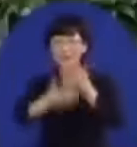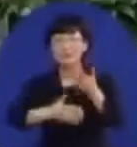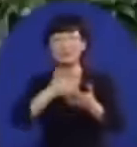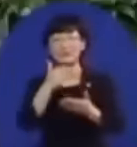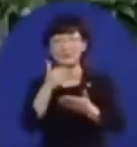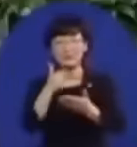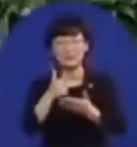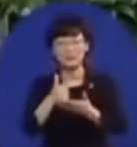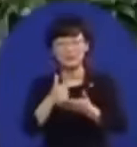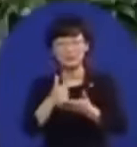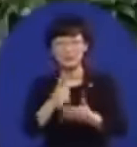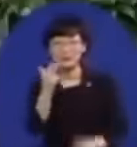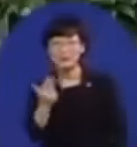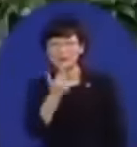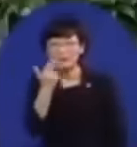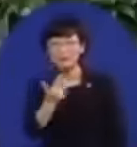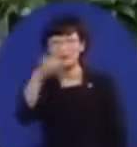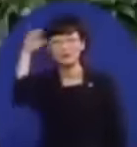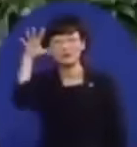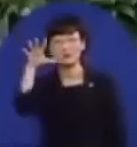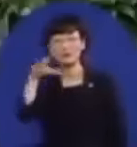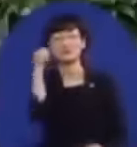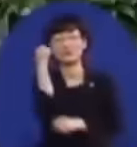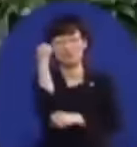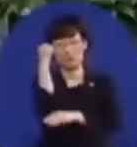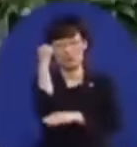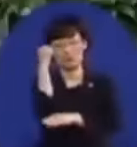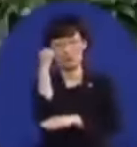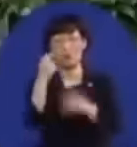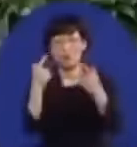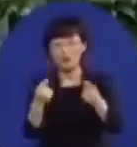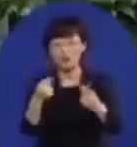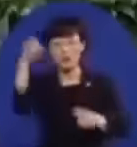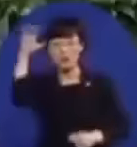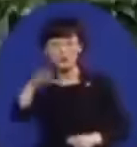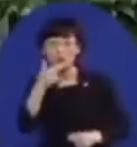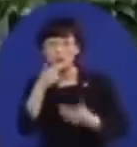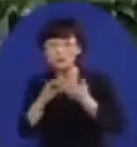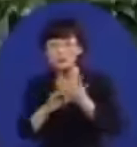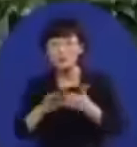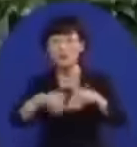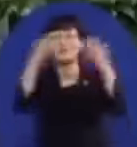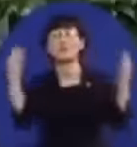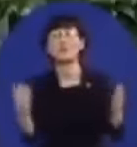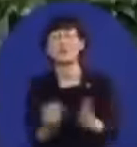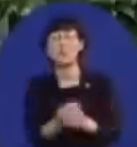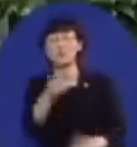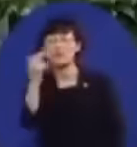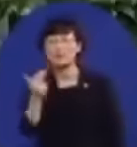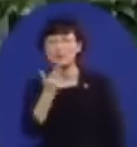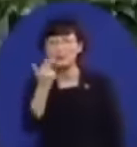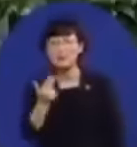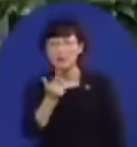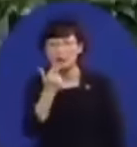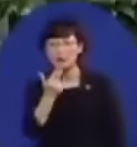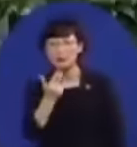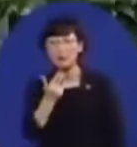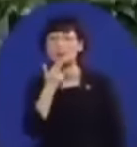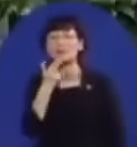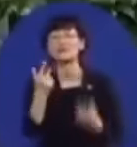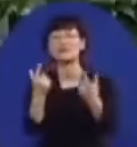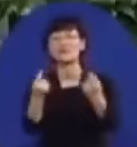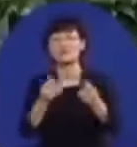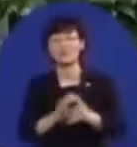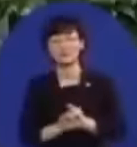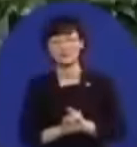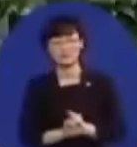하나님은 생명의 빛의 근원이시며 빛이 없으면 모든 생명이 없습니다.